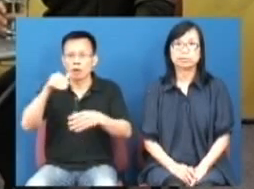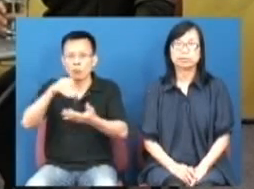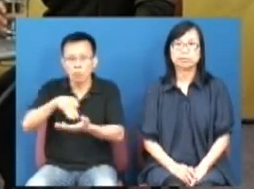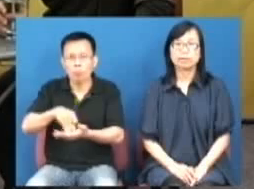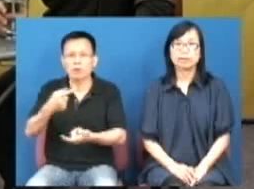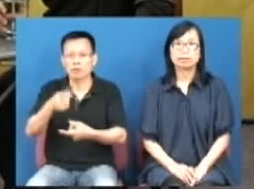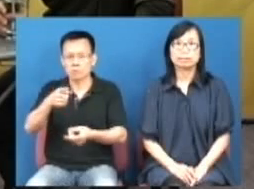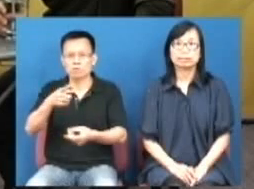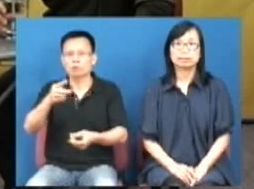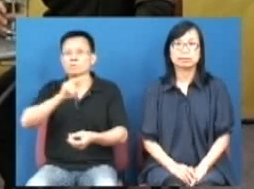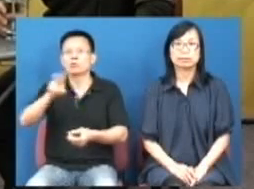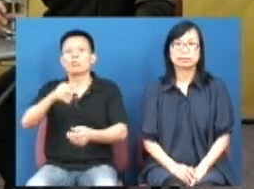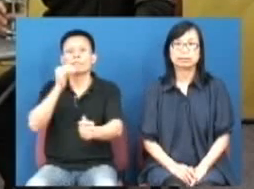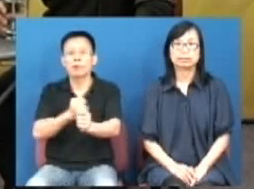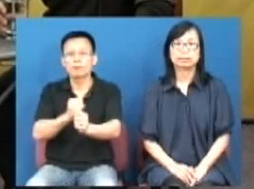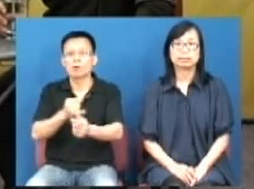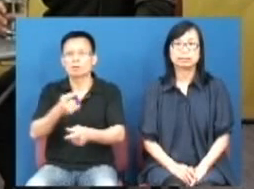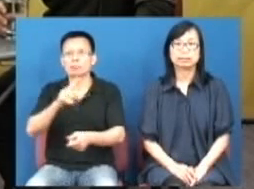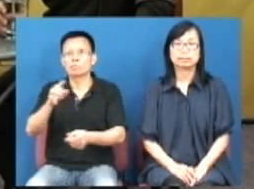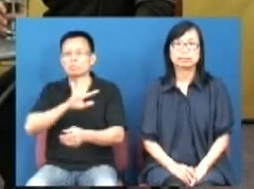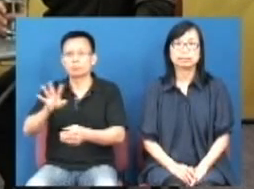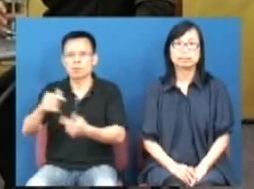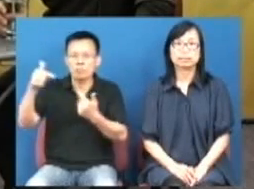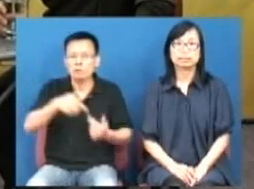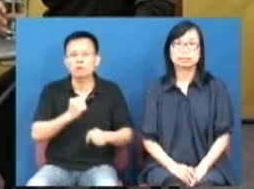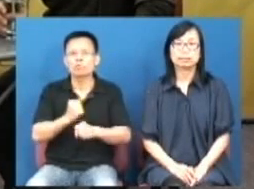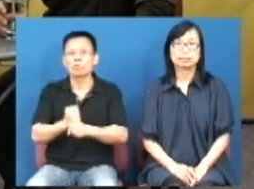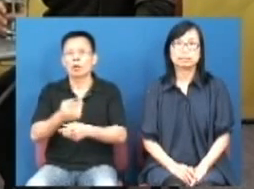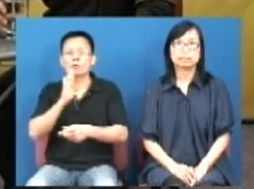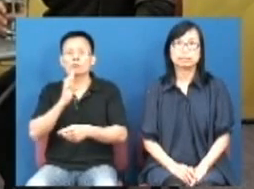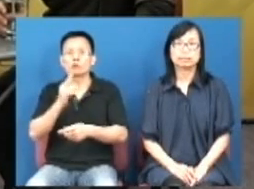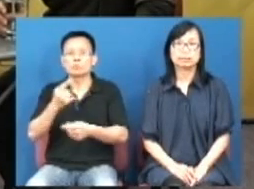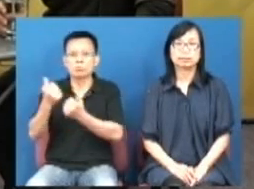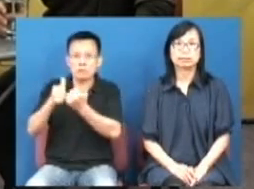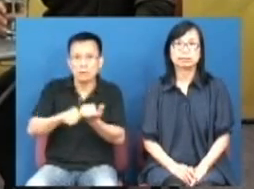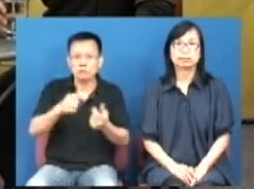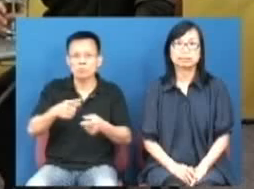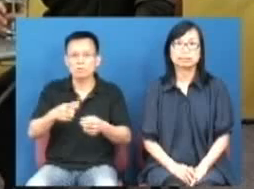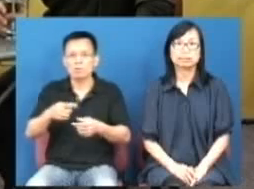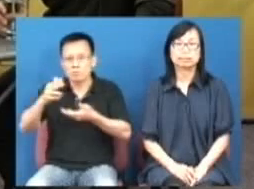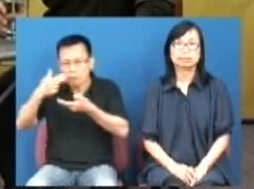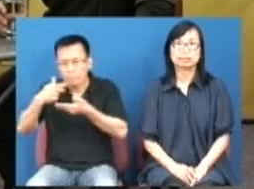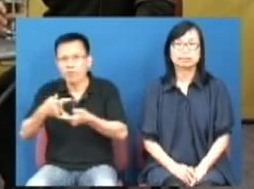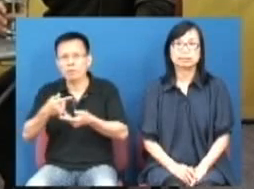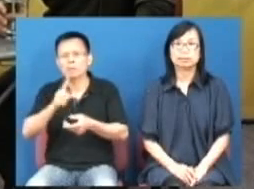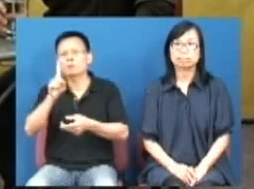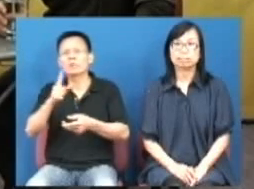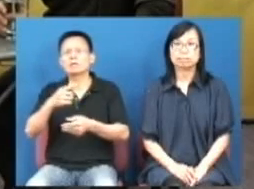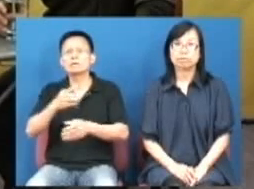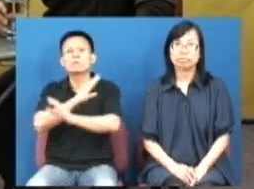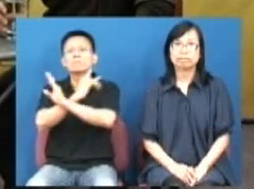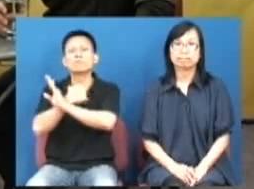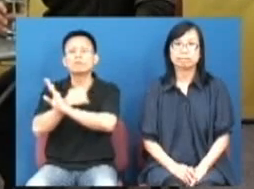都嗨咗噶啦，都唔應該繼續做你應該做嘅事。如果呢啲人咧係要揾靠呢樣嘢揾食嘅，咁點解要禁制人咧？我真係唔明啊，